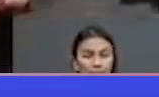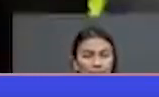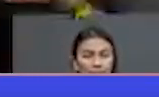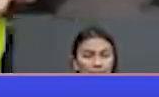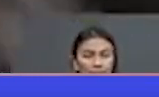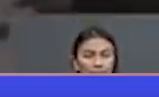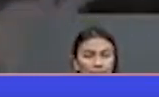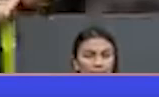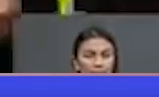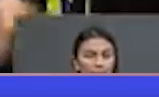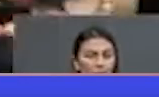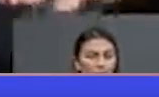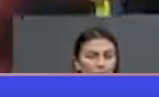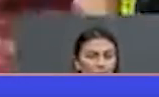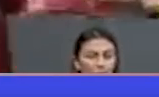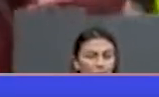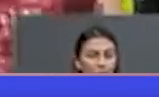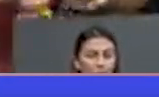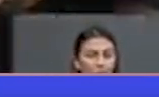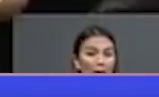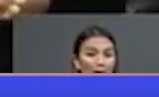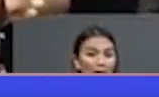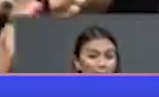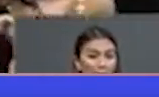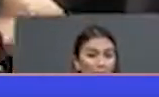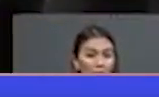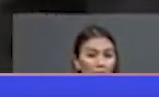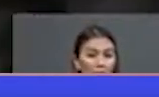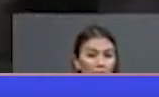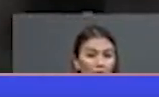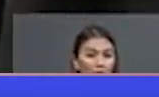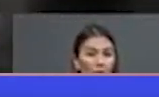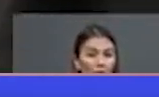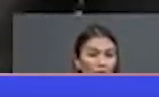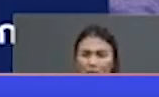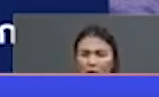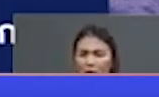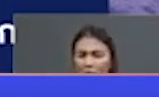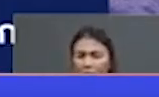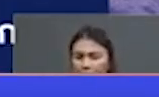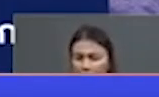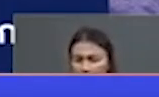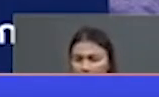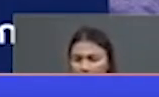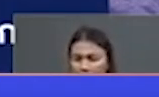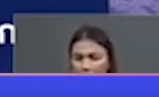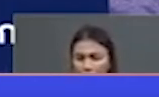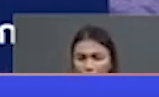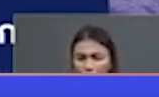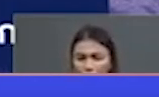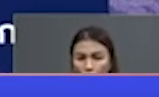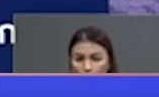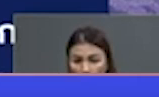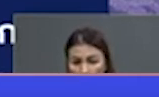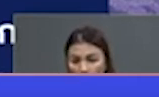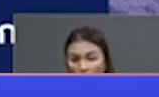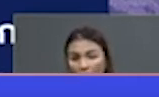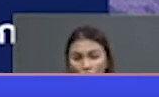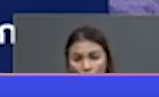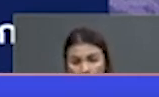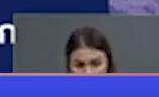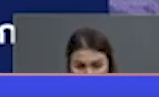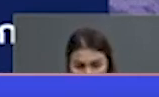ระยะที่ 2นี้นะคะจะเริ่มตั้งแต่ 1ตุลาคมไปจนถึง 30กันยายนในปีหน้าคือปี